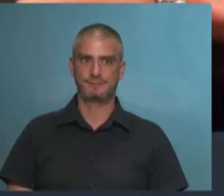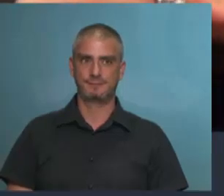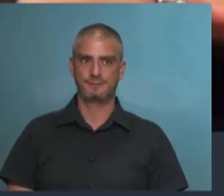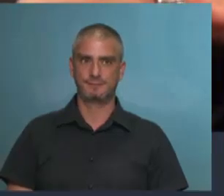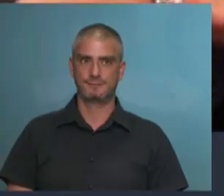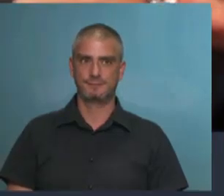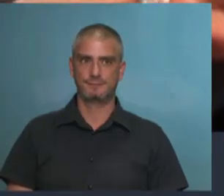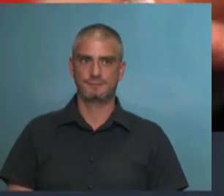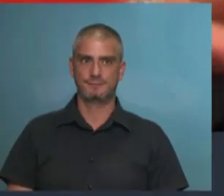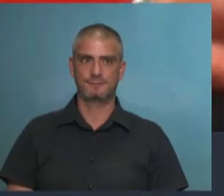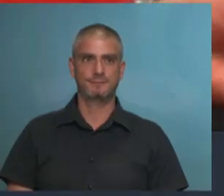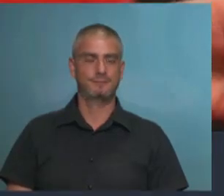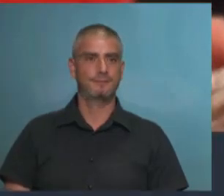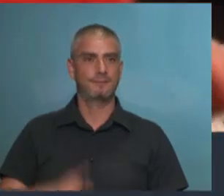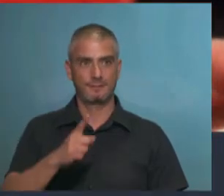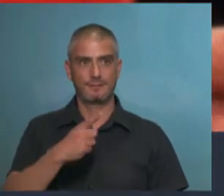אז